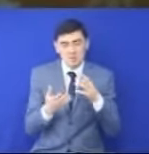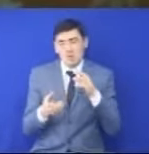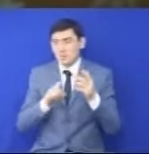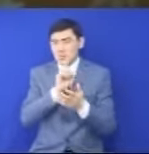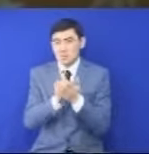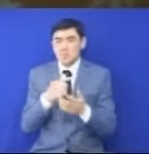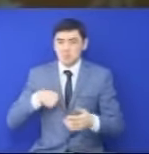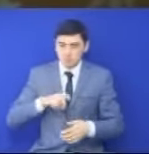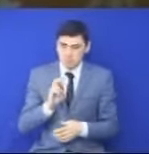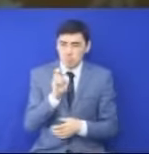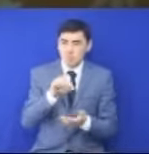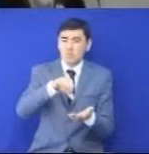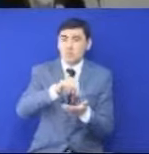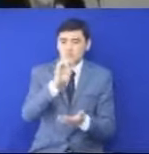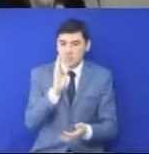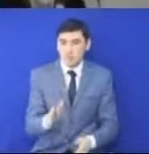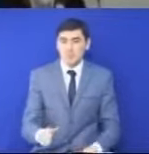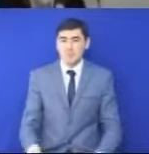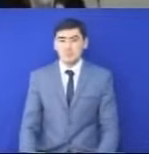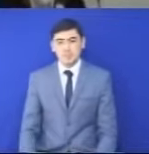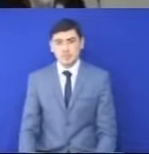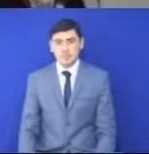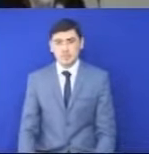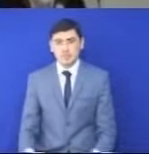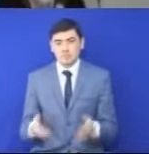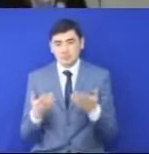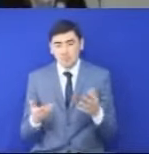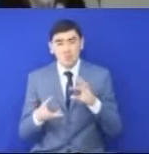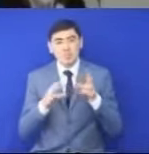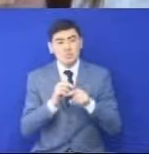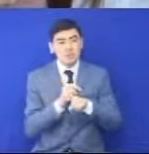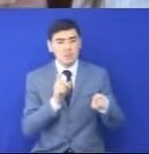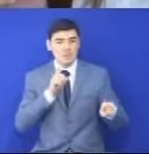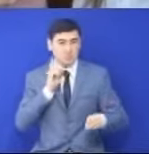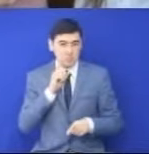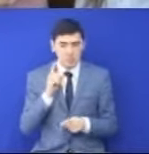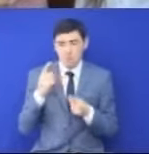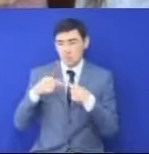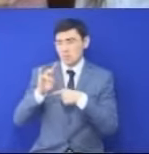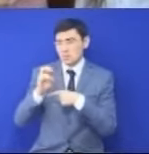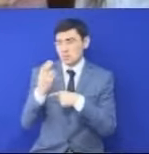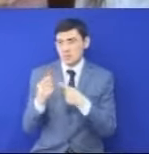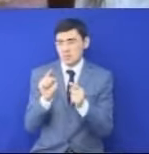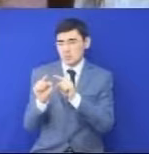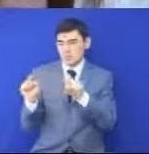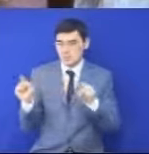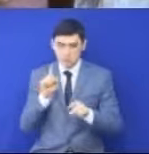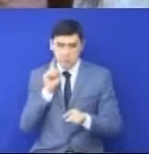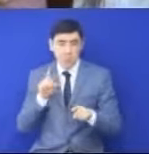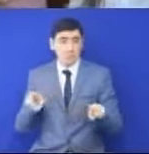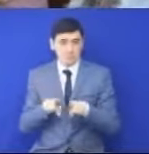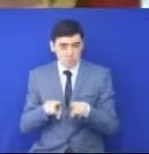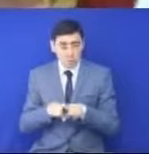любом случае будем принимать участие. Таким образом, представители молодежи других национальностей узнали много исторических фактов об